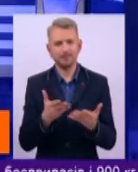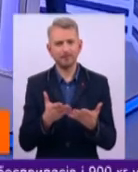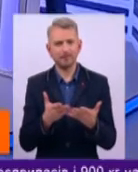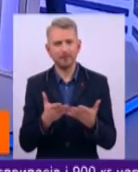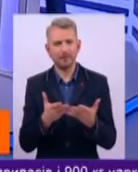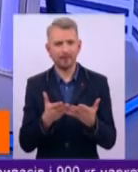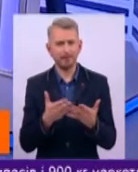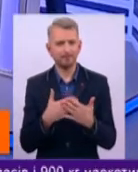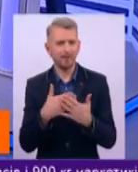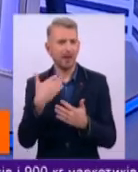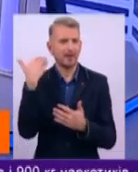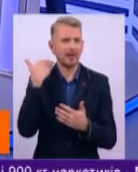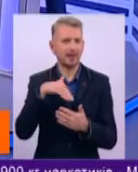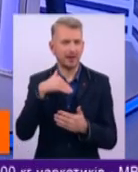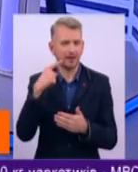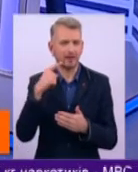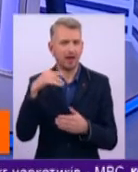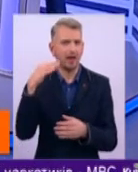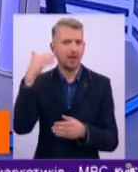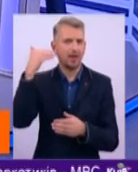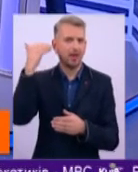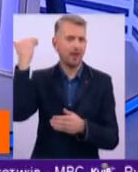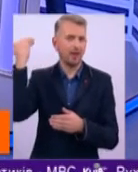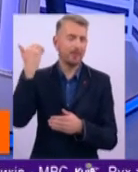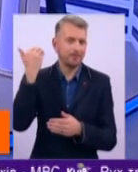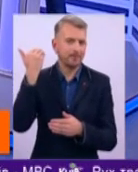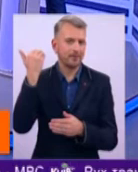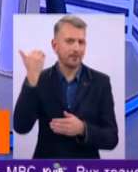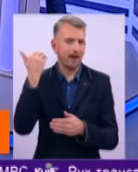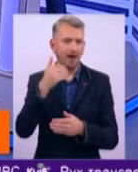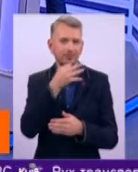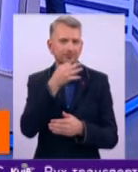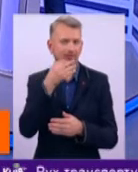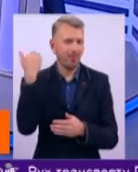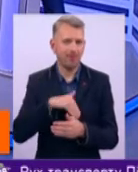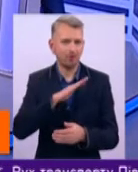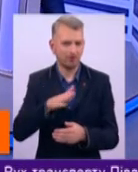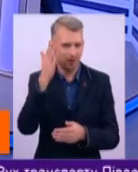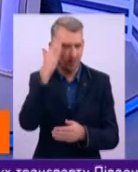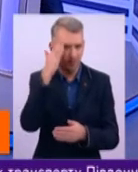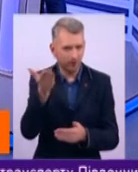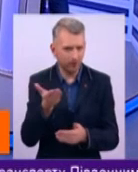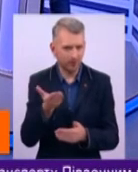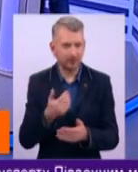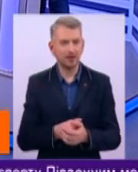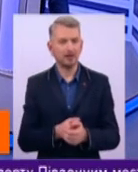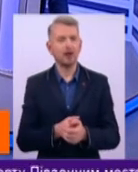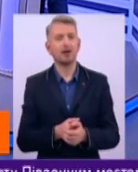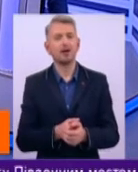певна гільйотина, який зависає, але ще не може відрубити ось ту голову тієї гідри, на які всі